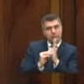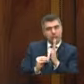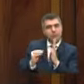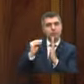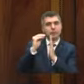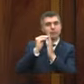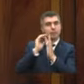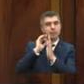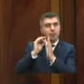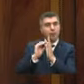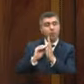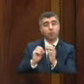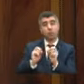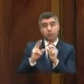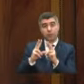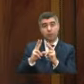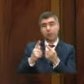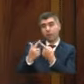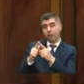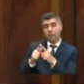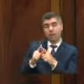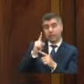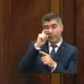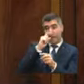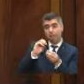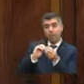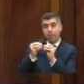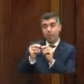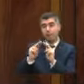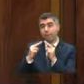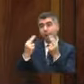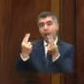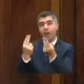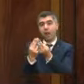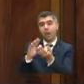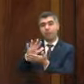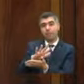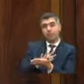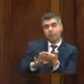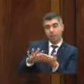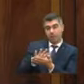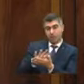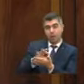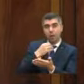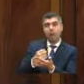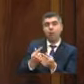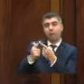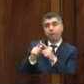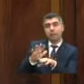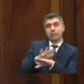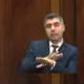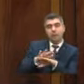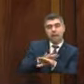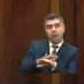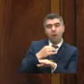محترمة بأخذ الاعتبار المناخ الدولي والإقليمي المضطرب، مواصلة تفعيل مختلف السياسات القطاعية ولا سيما